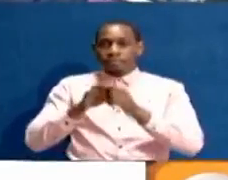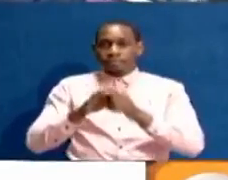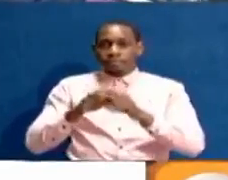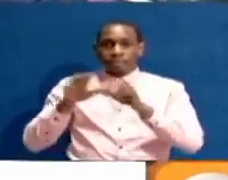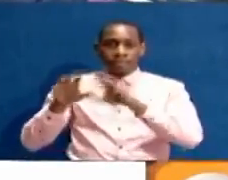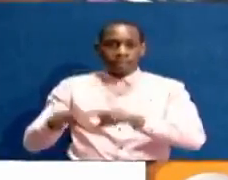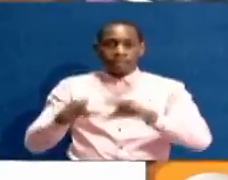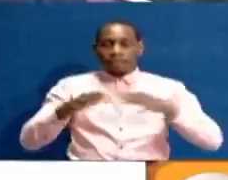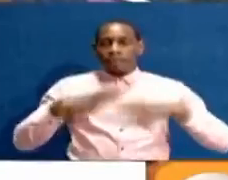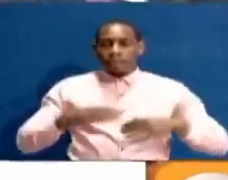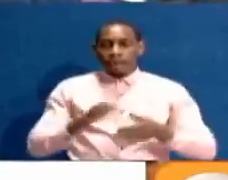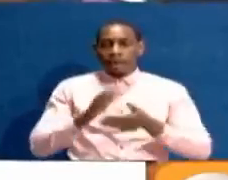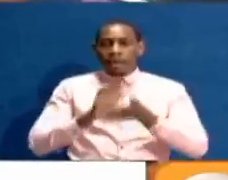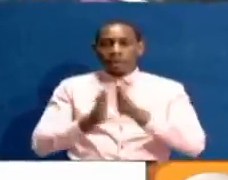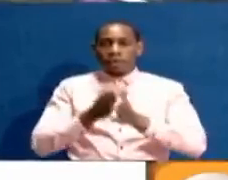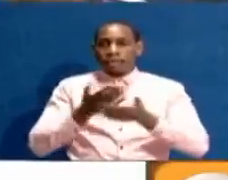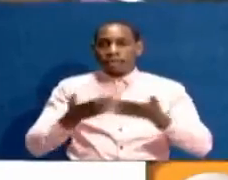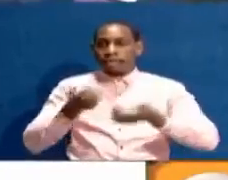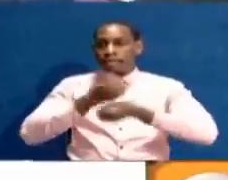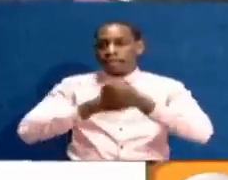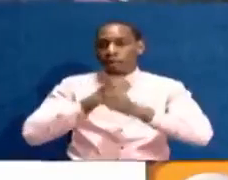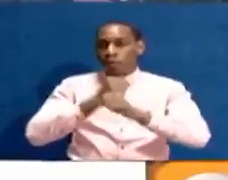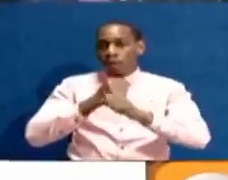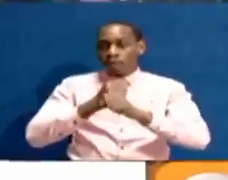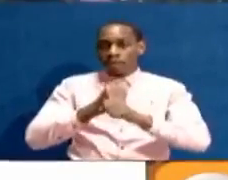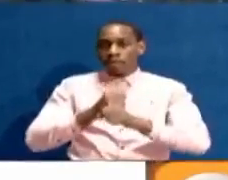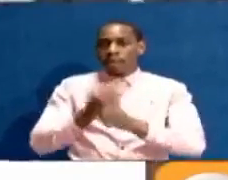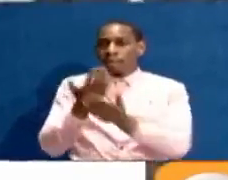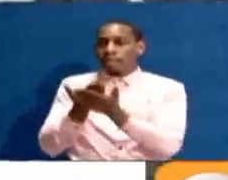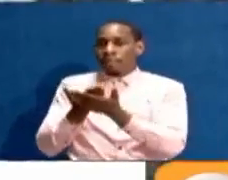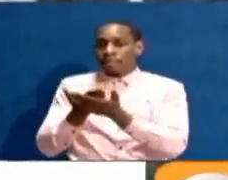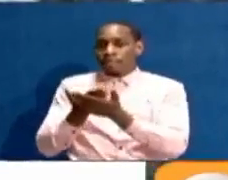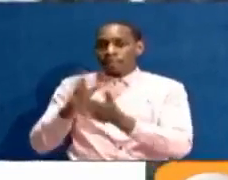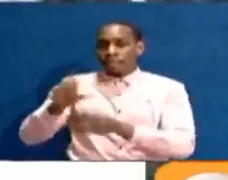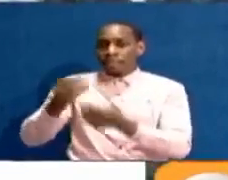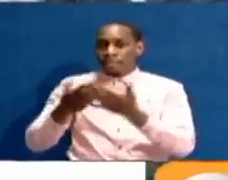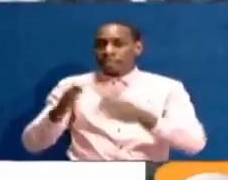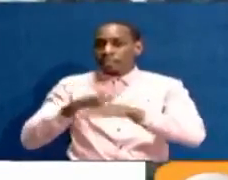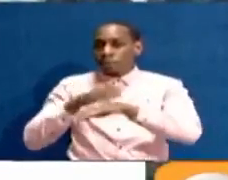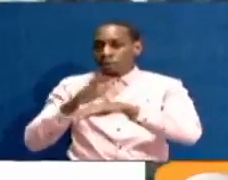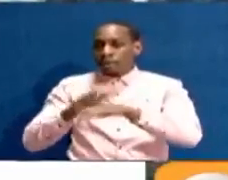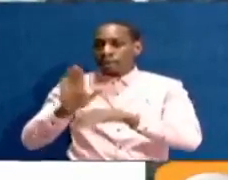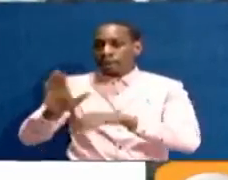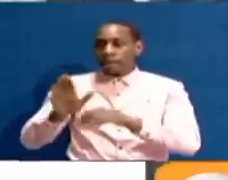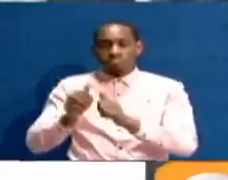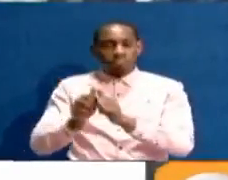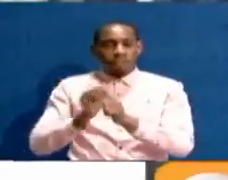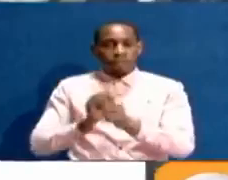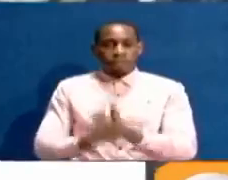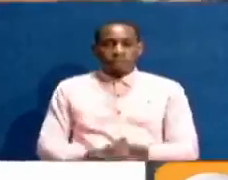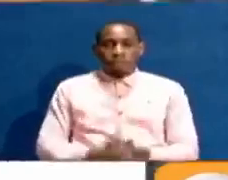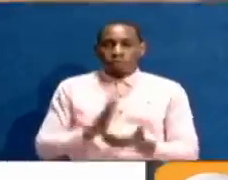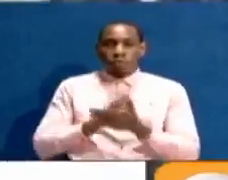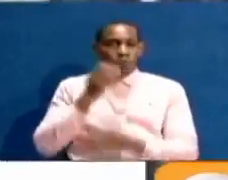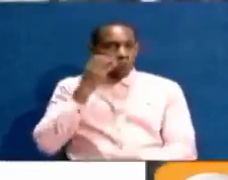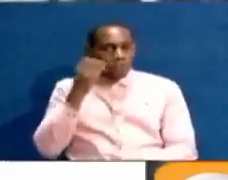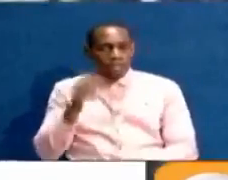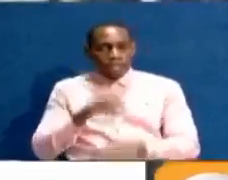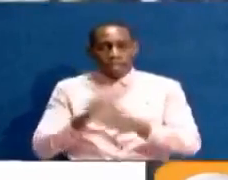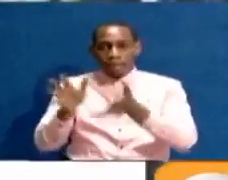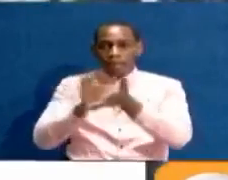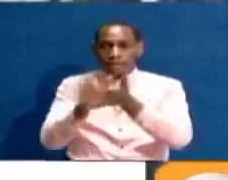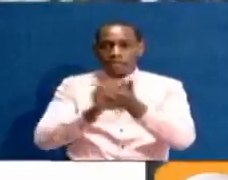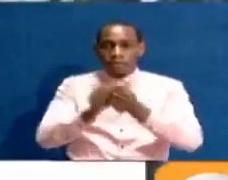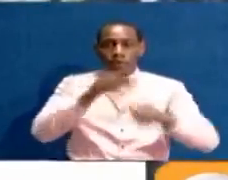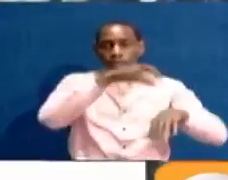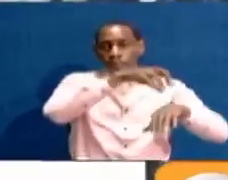tulifanya. Hili tu tulikuwa tunaomba tuache tutoe vitu zetu pole pole walikata. Tuko na huzuni sana. Tukibomolea